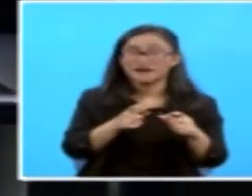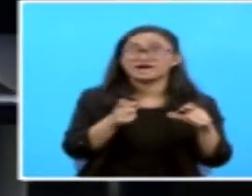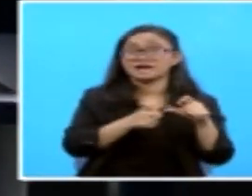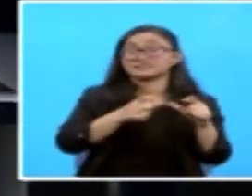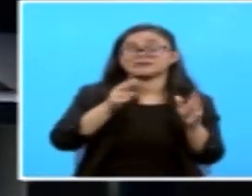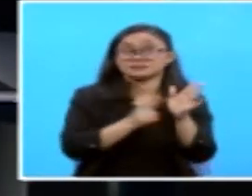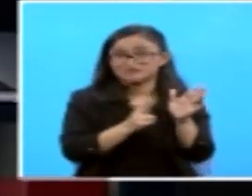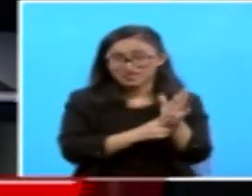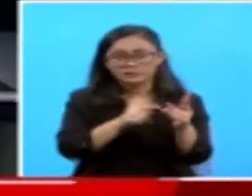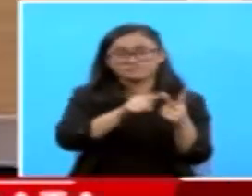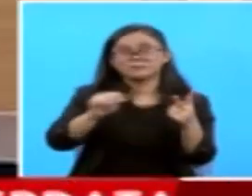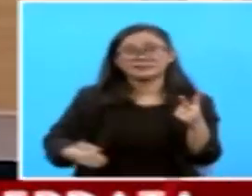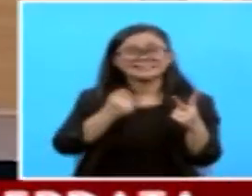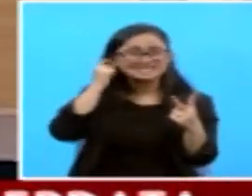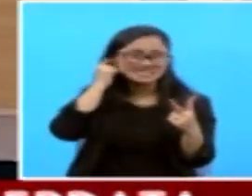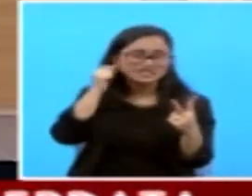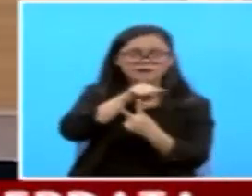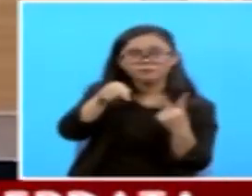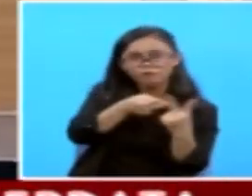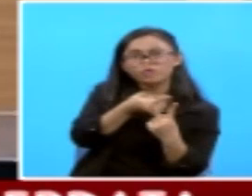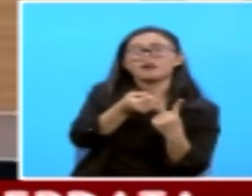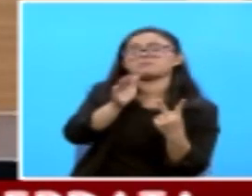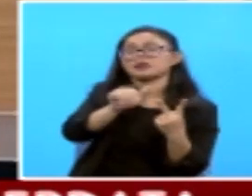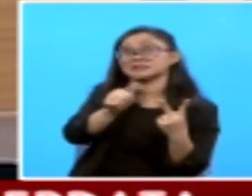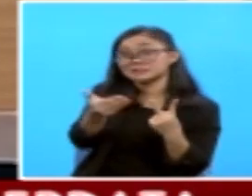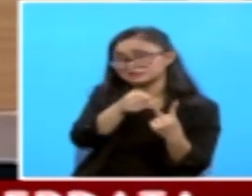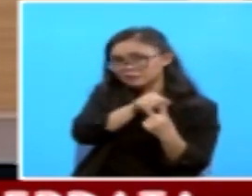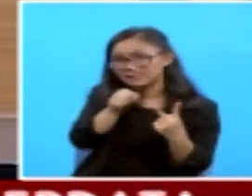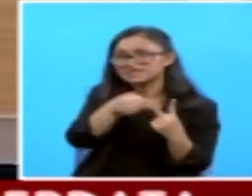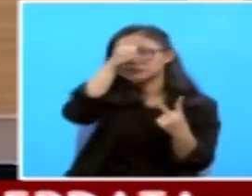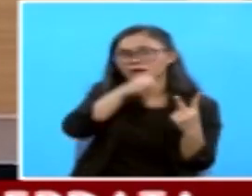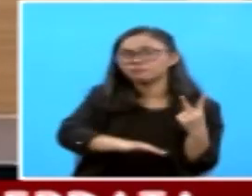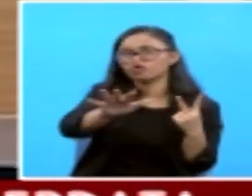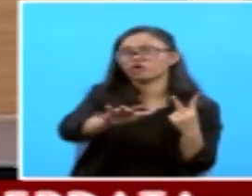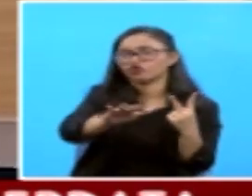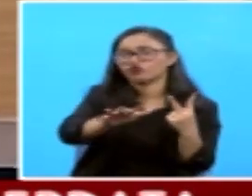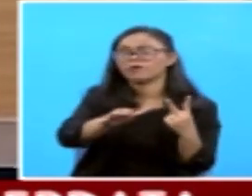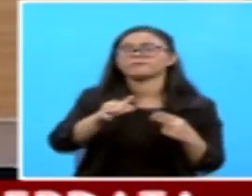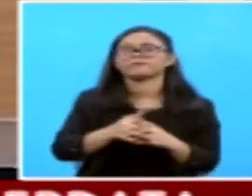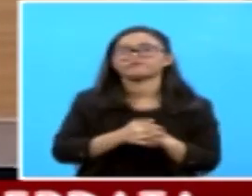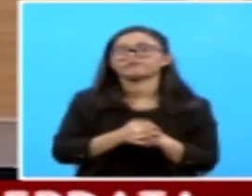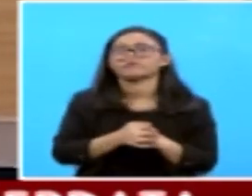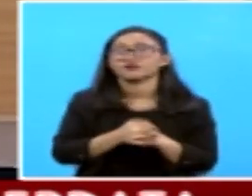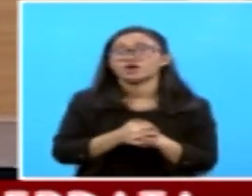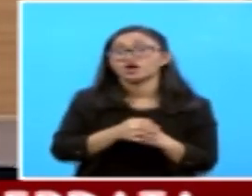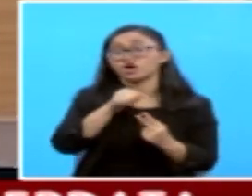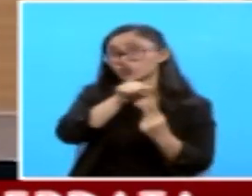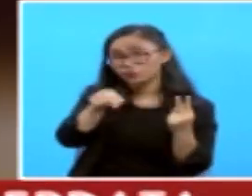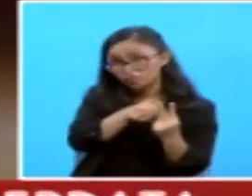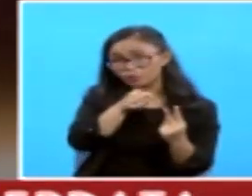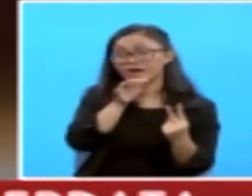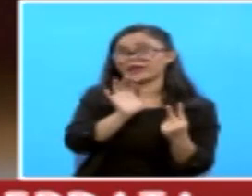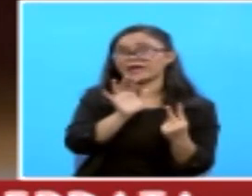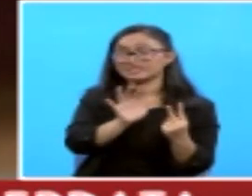dengan sang istri masih dalam berada di lokasi di Singapura. Oleh karenanya saat ini gugatan dilayangkan